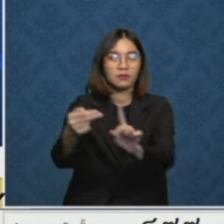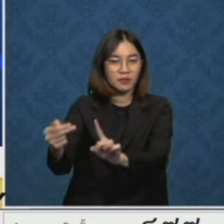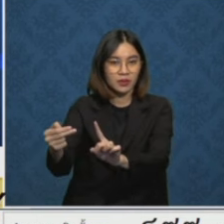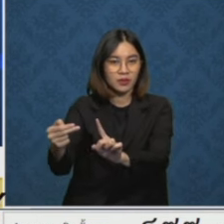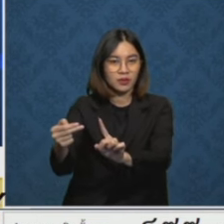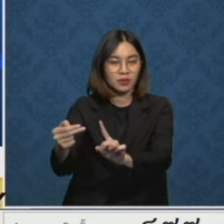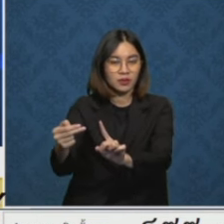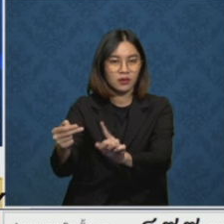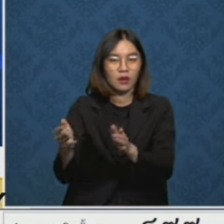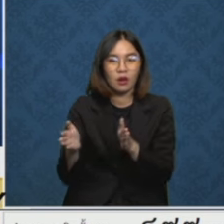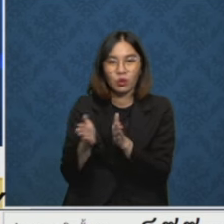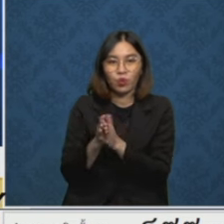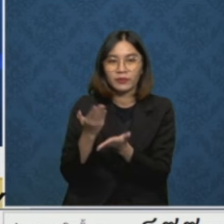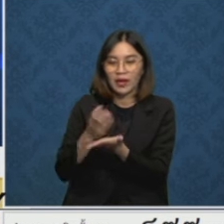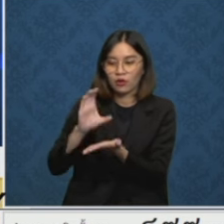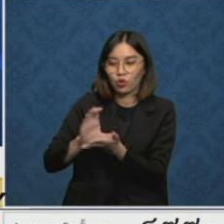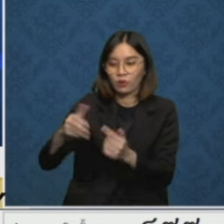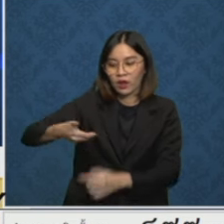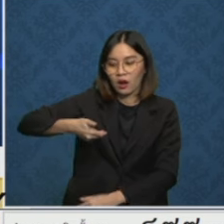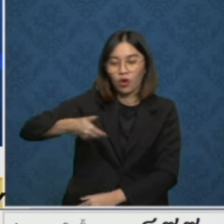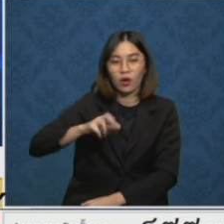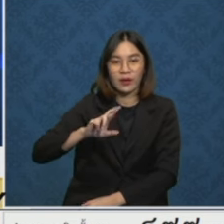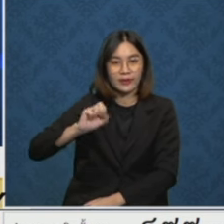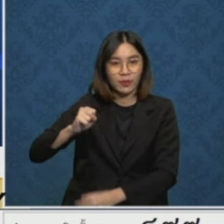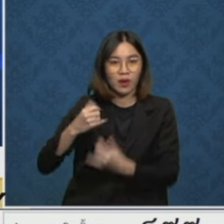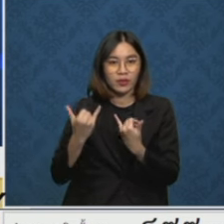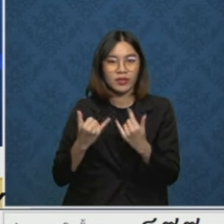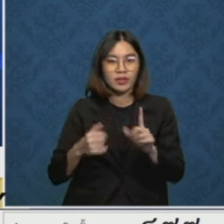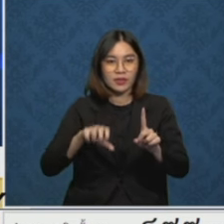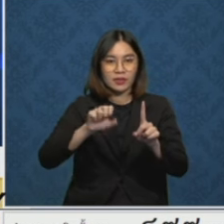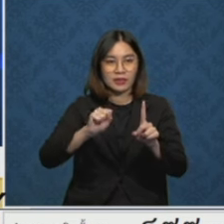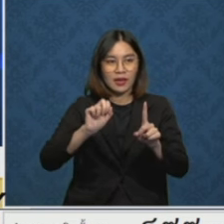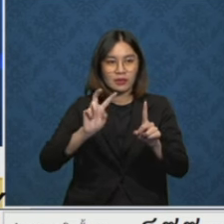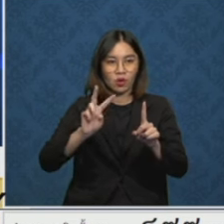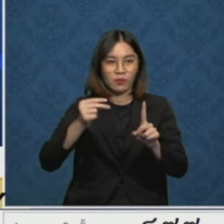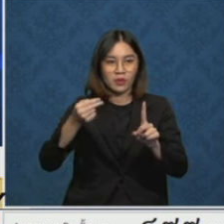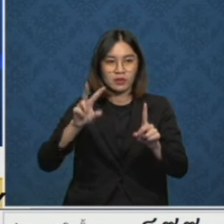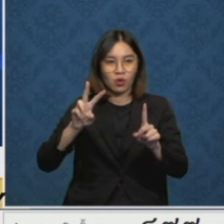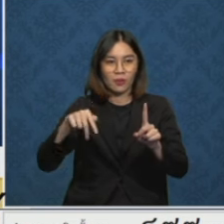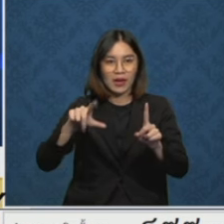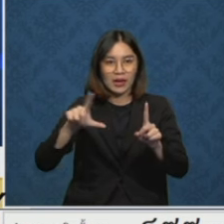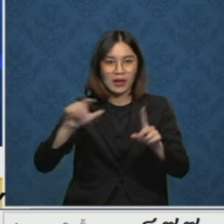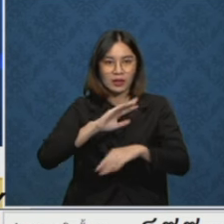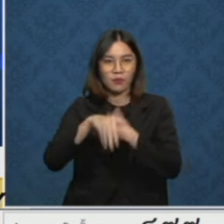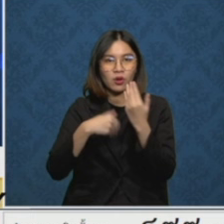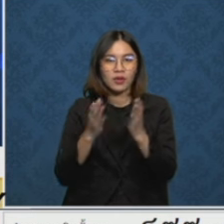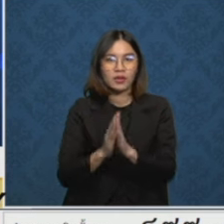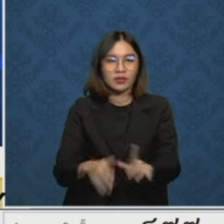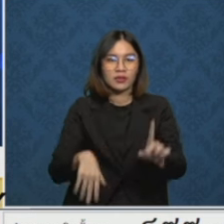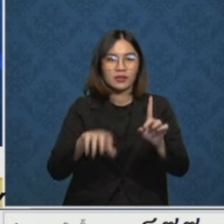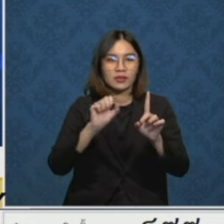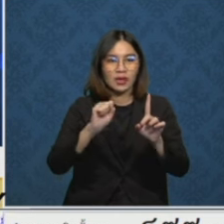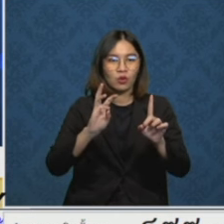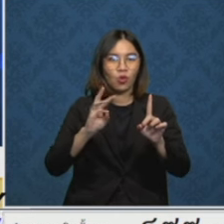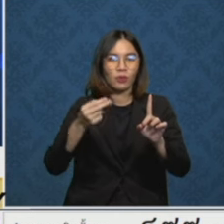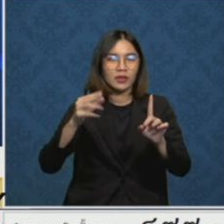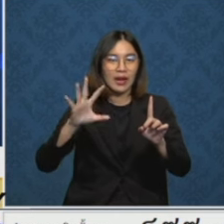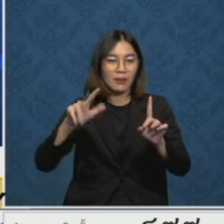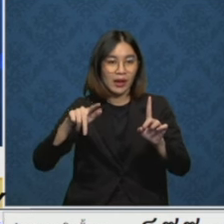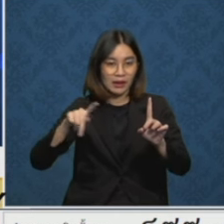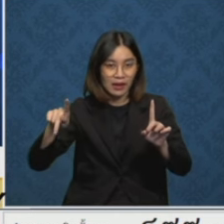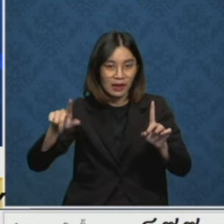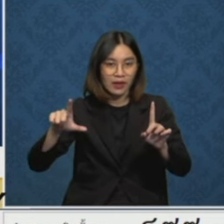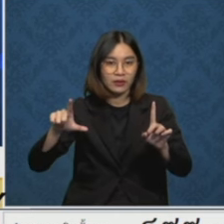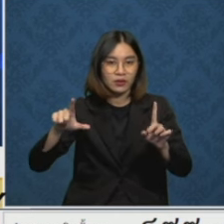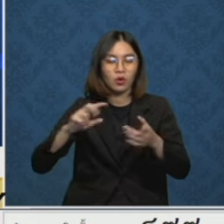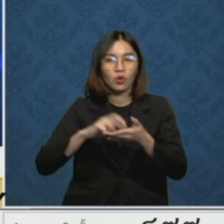ในงบอีกส่วนหนึ่งที่มาขอจากสภาวันนี้ 122,000 ล้านบาทรวมแล้ว 165,000 ล้านบาทเนี่ยมันจะ